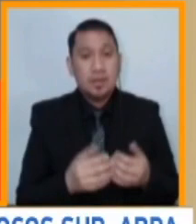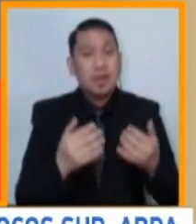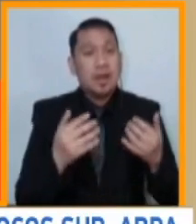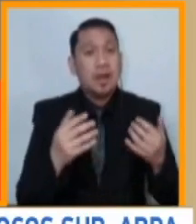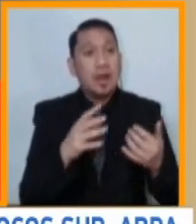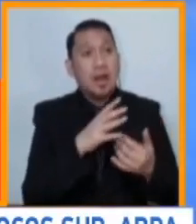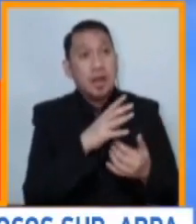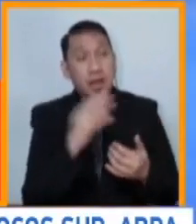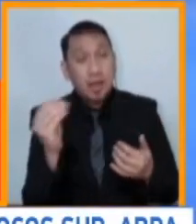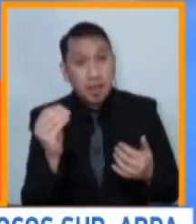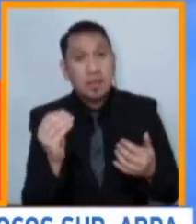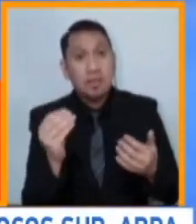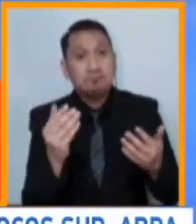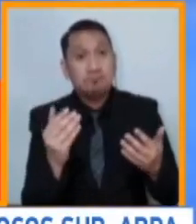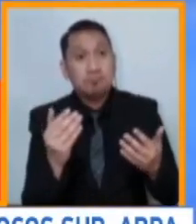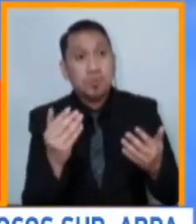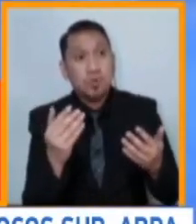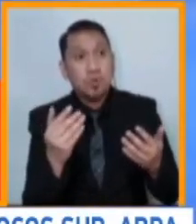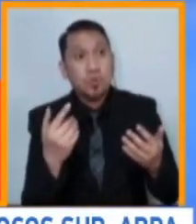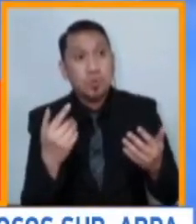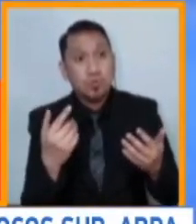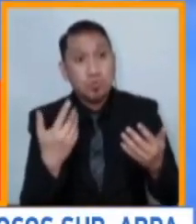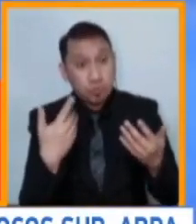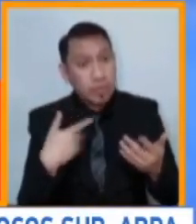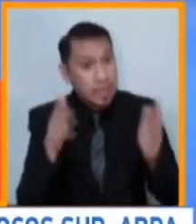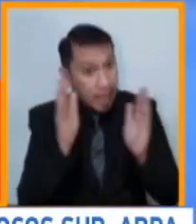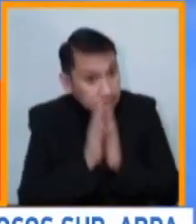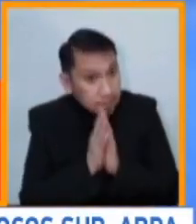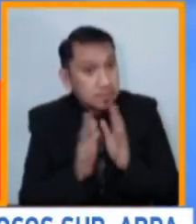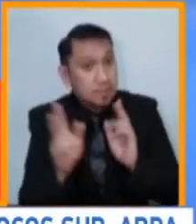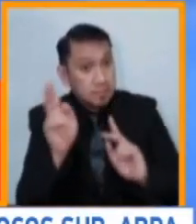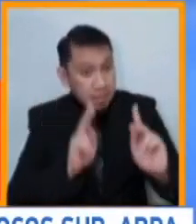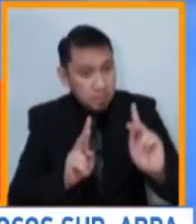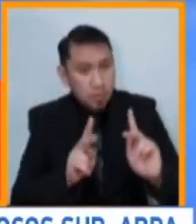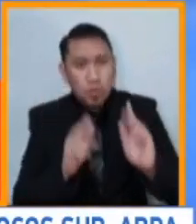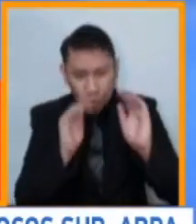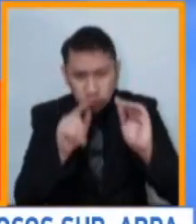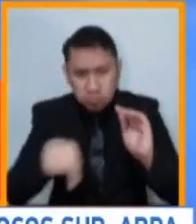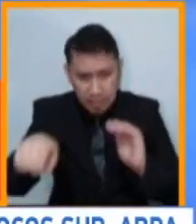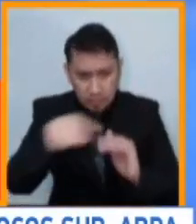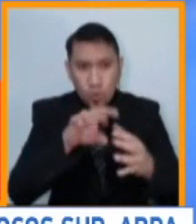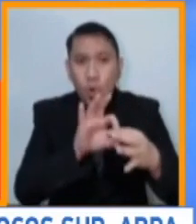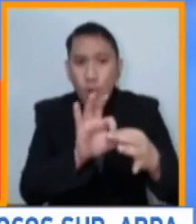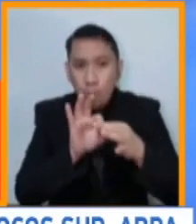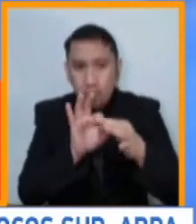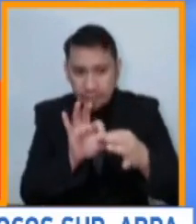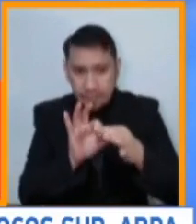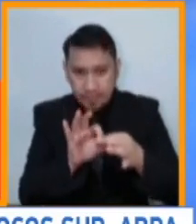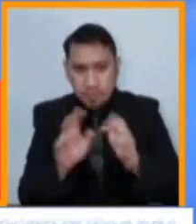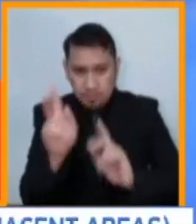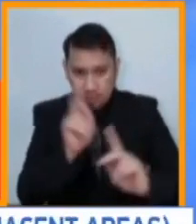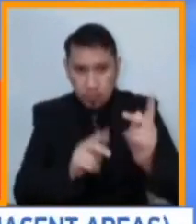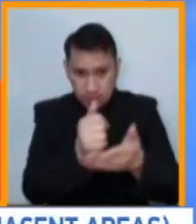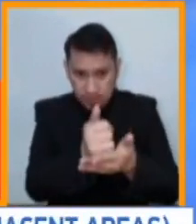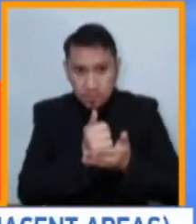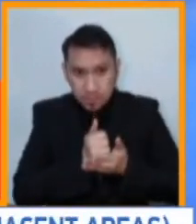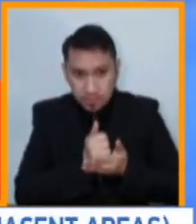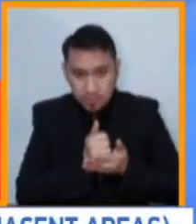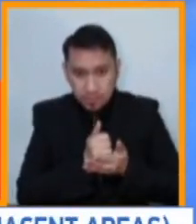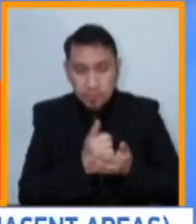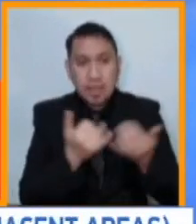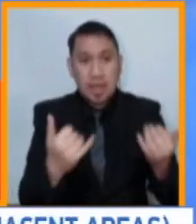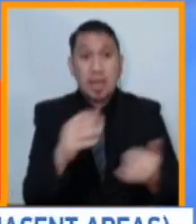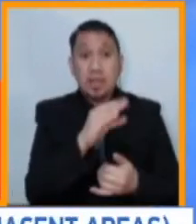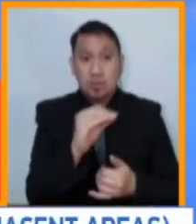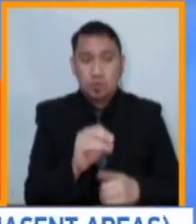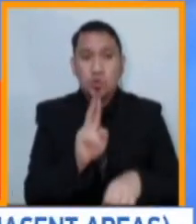rin po tayo na nag-request po tayo na pagtulungan po natin ito. At para sa kababayan po natin ay gamitin ng tama at magtipid po